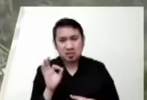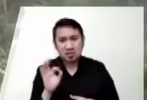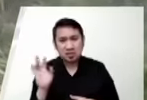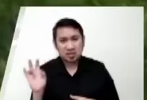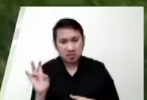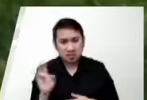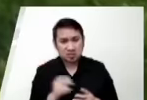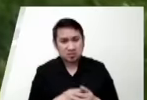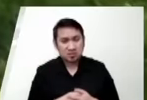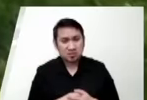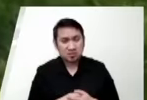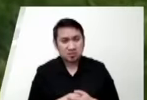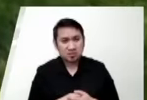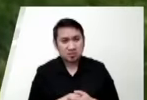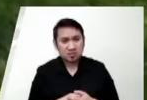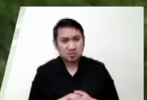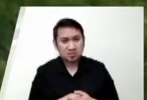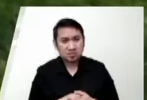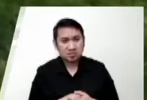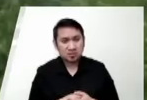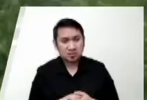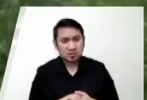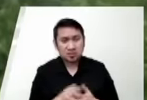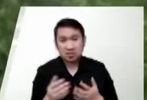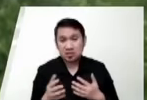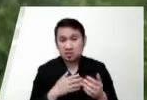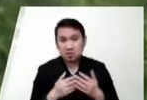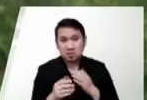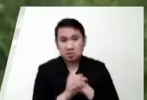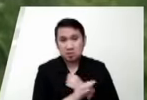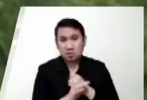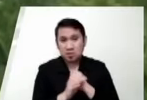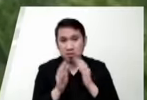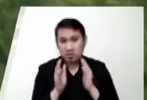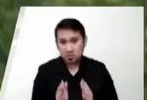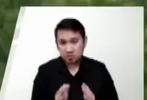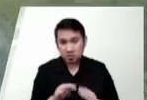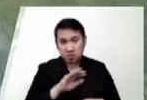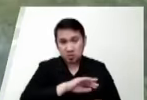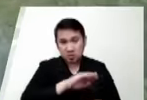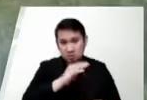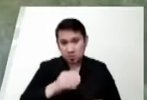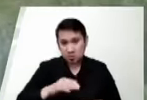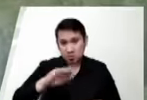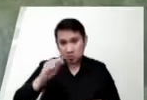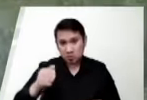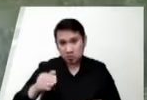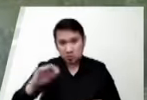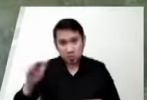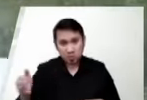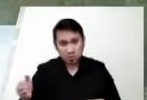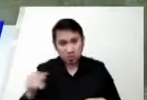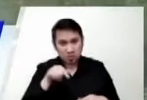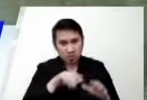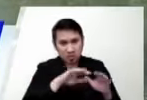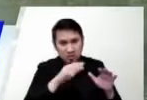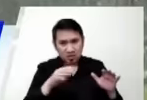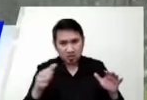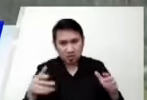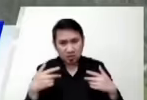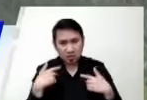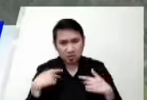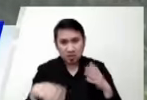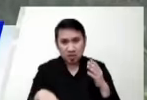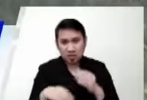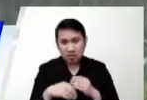V. Ramos. Sikat kahit sa mga dayuhan, lalot ang Chocolate Hills ay nasa Bohol na isa sa 18 idinagdag ng UNESCO sa